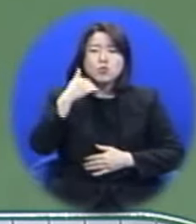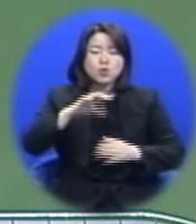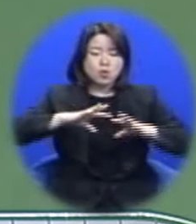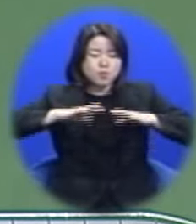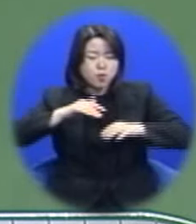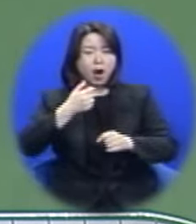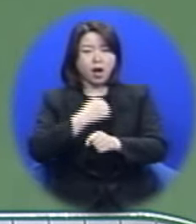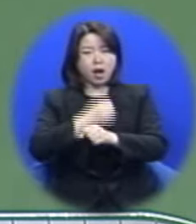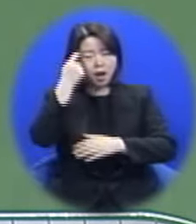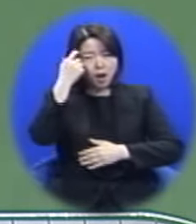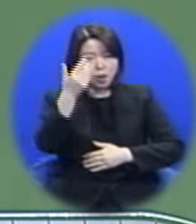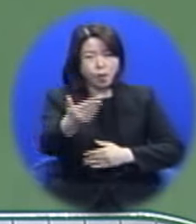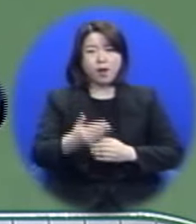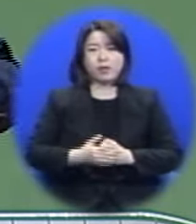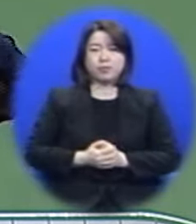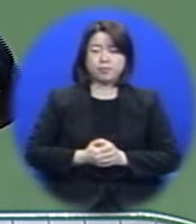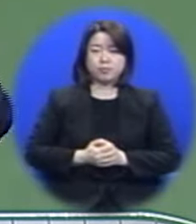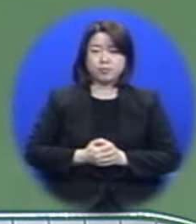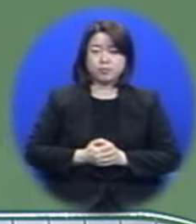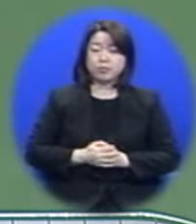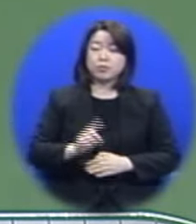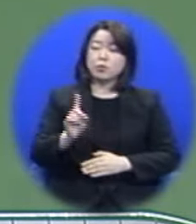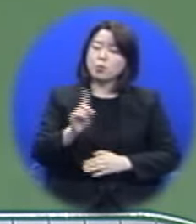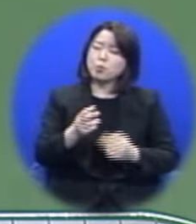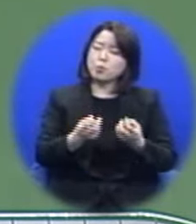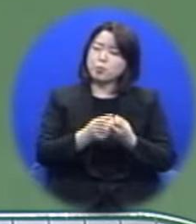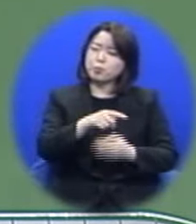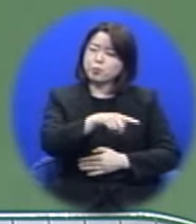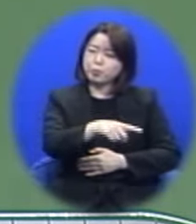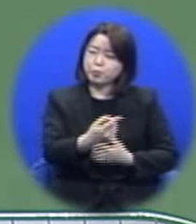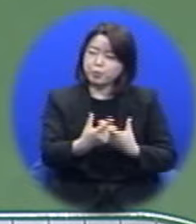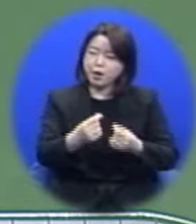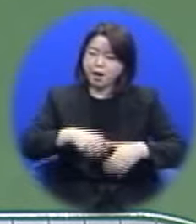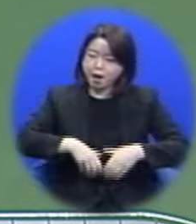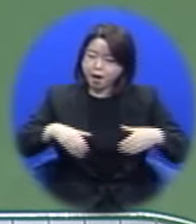무서워하리요. 어떻게 이렇게 담대할 수 있지요?